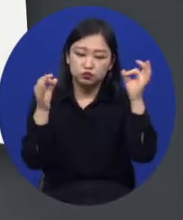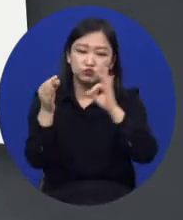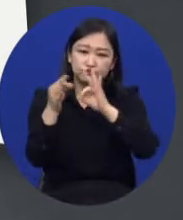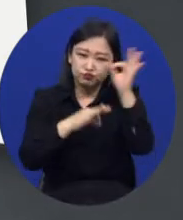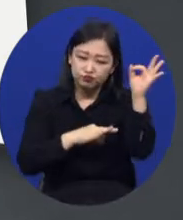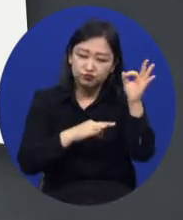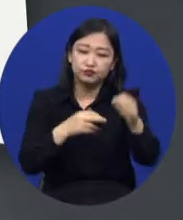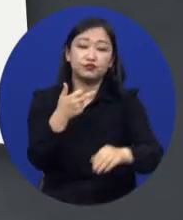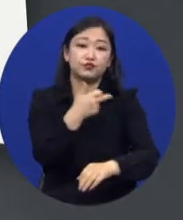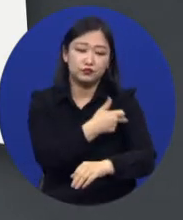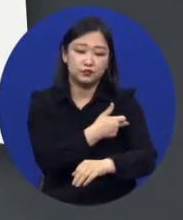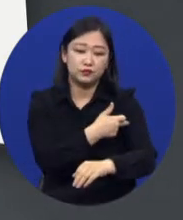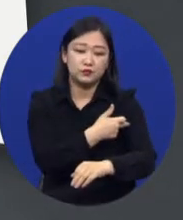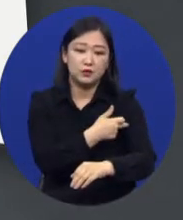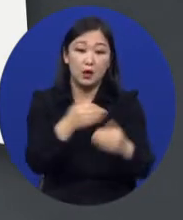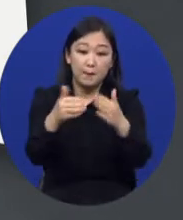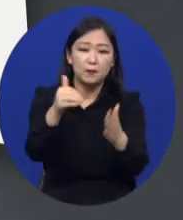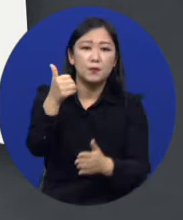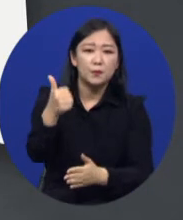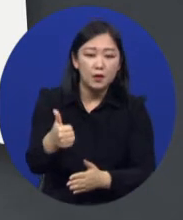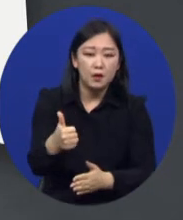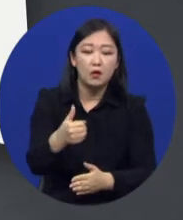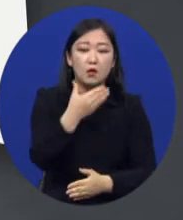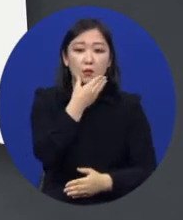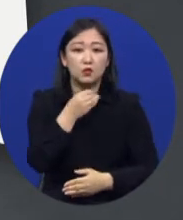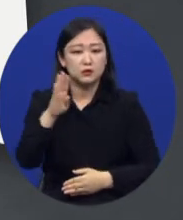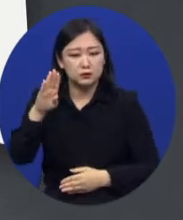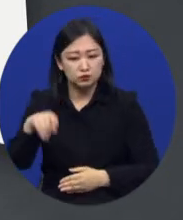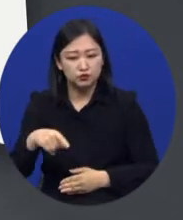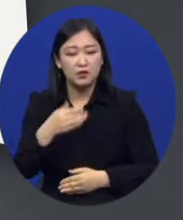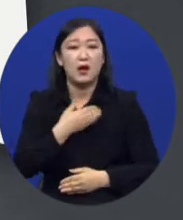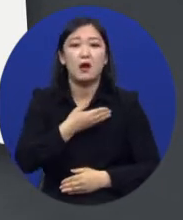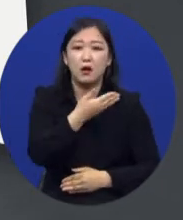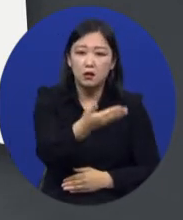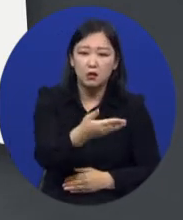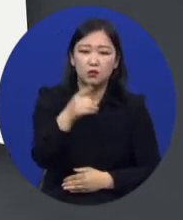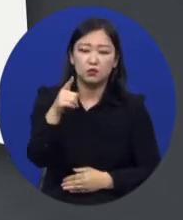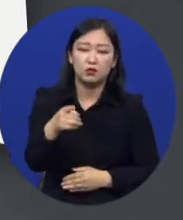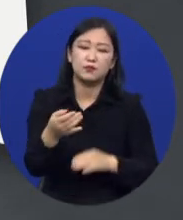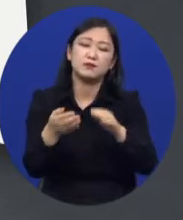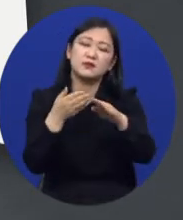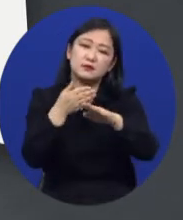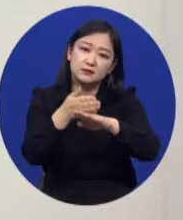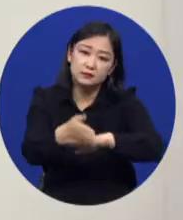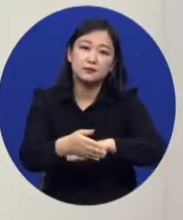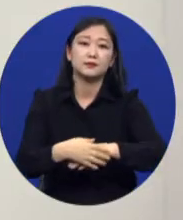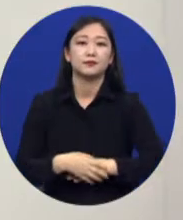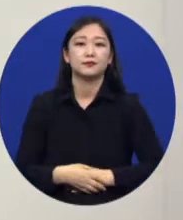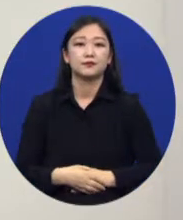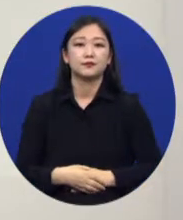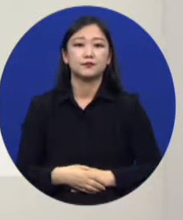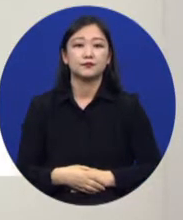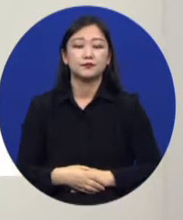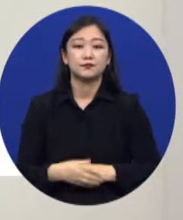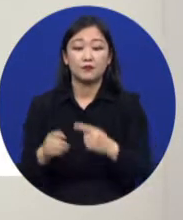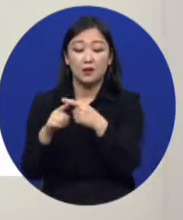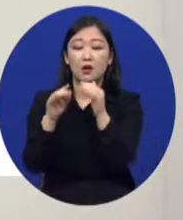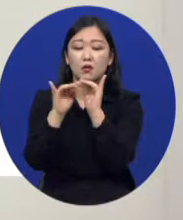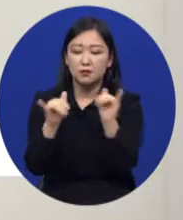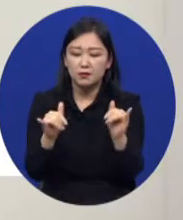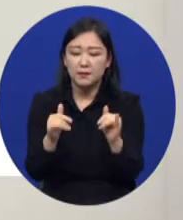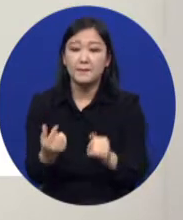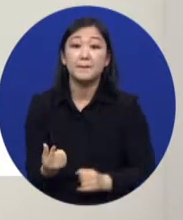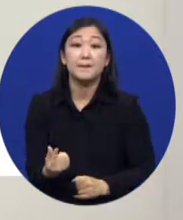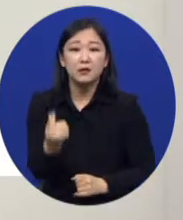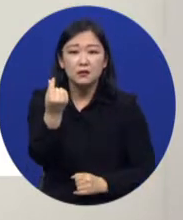경우 지체없이 부서장은 물론 보건복지부에 도 알려야 하지만 이 조치도 늦어졌습니다 수행 간호사는 그 즉 씰